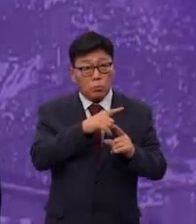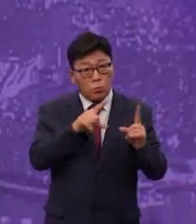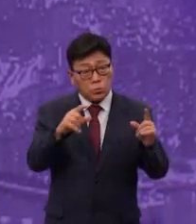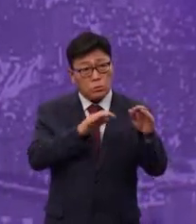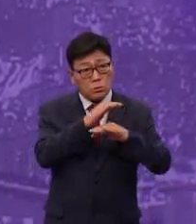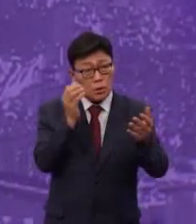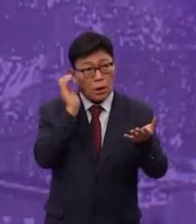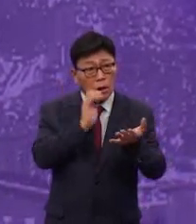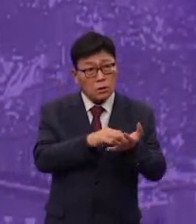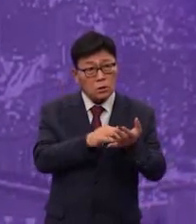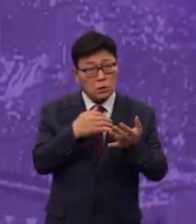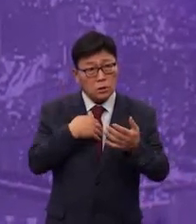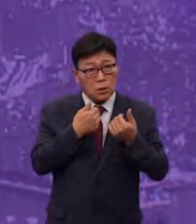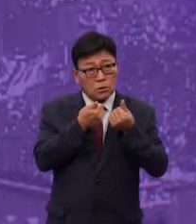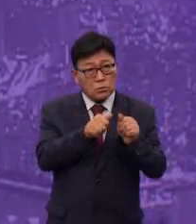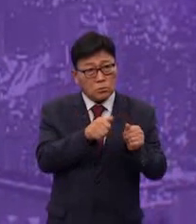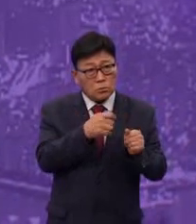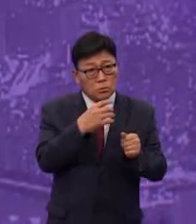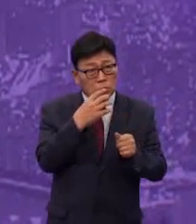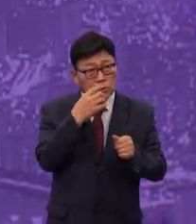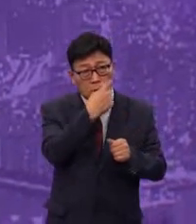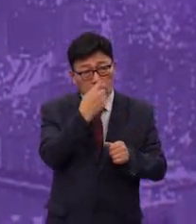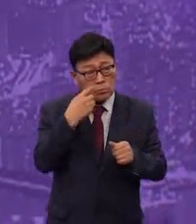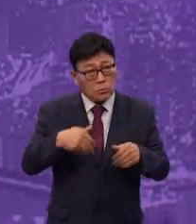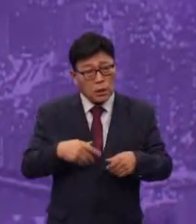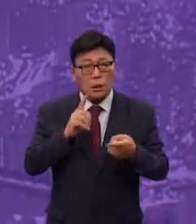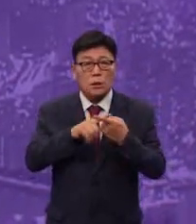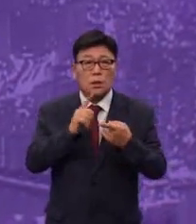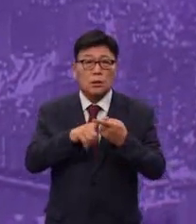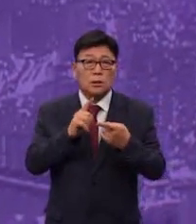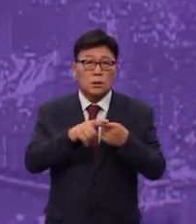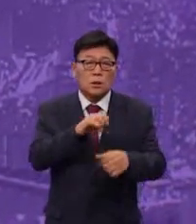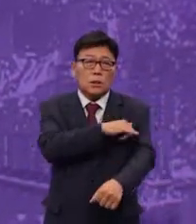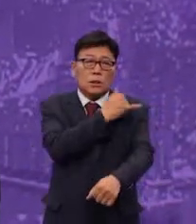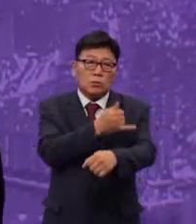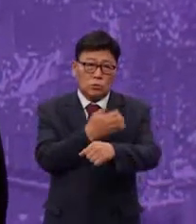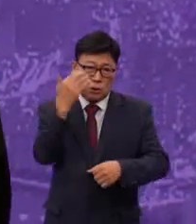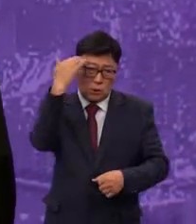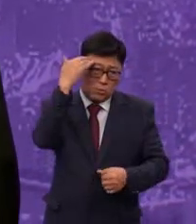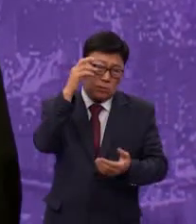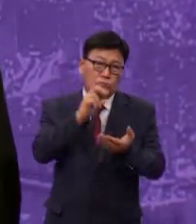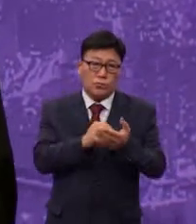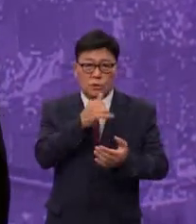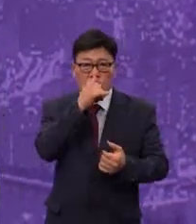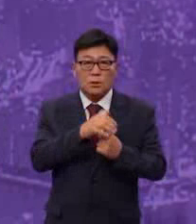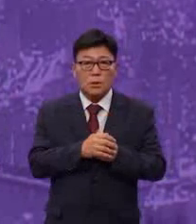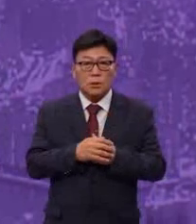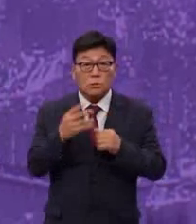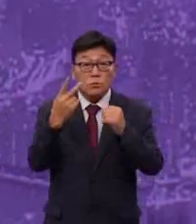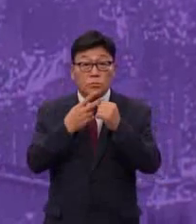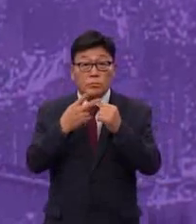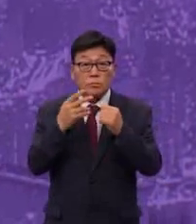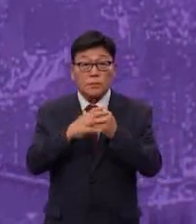자가용 운행에서까지 이 수단을 이용해서 증빙을 해야 되느냐에 대해서 굉장히 인권 침해 논란이 있습니다. 두